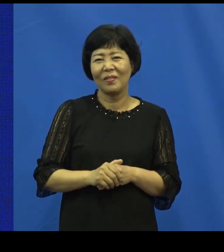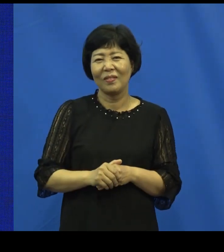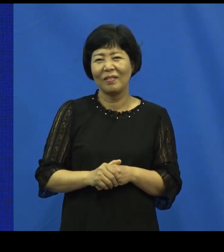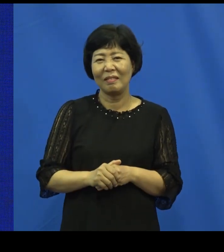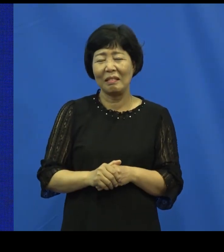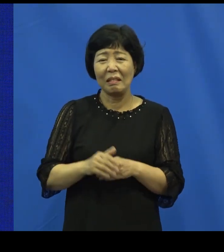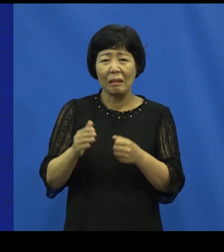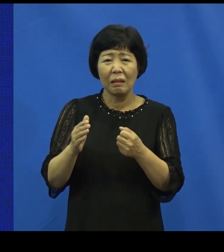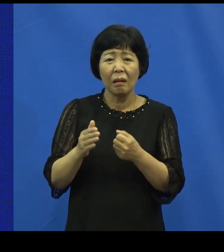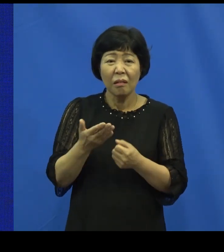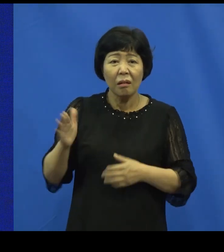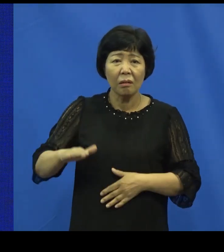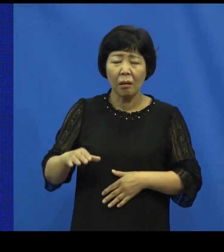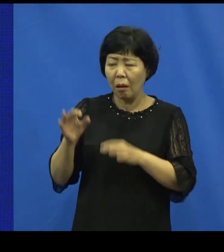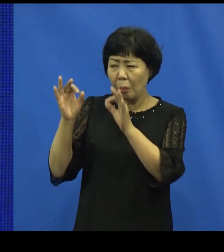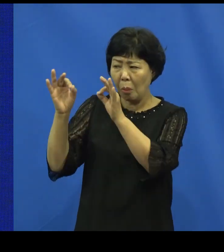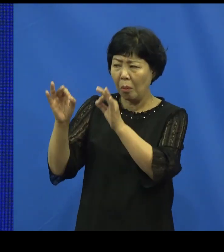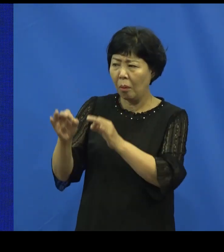근데 실망을 하는 거죠.